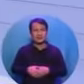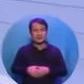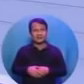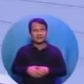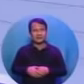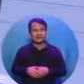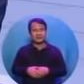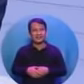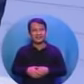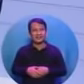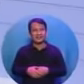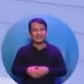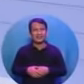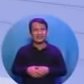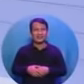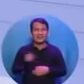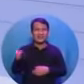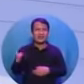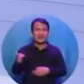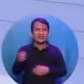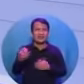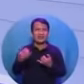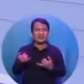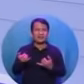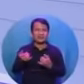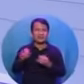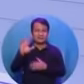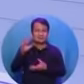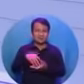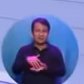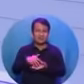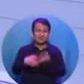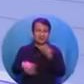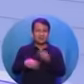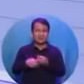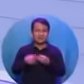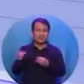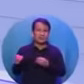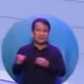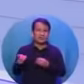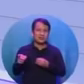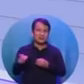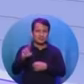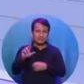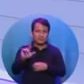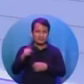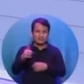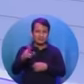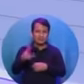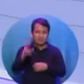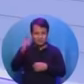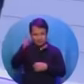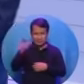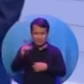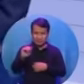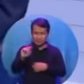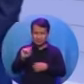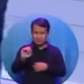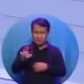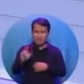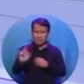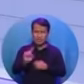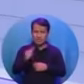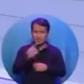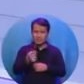Okay. Lord. Ma'am, meron ka ng 5,000 plus? Ano po sinasabi ko sa uling